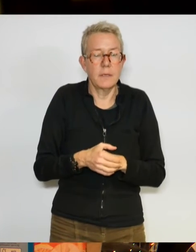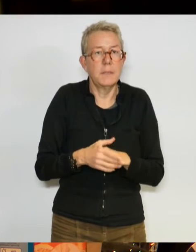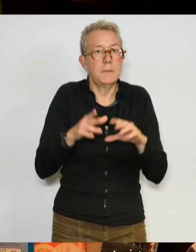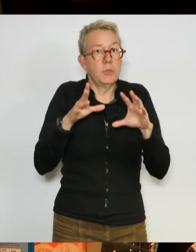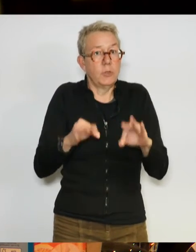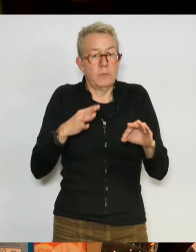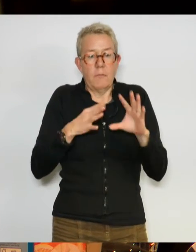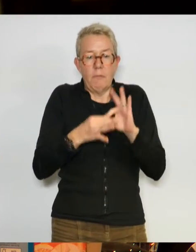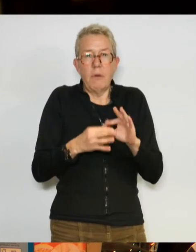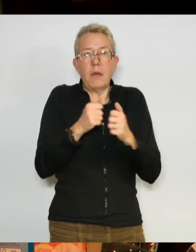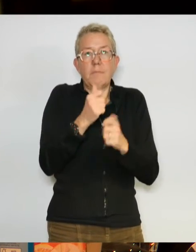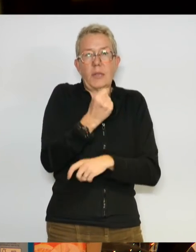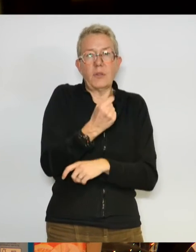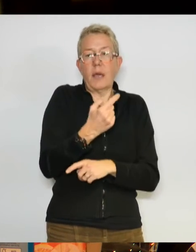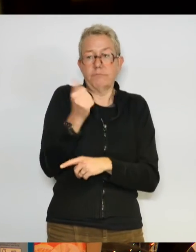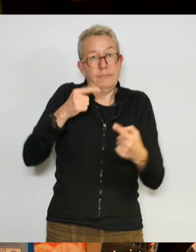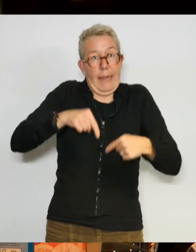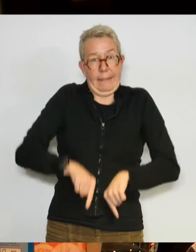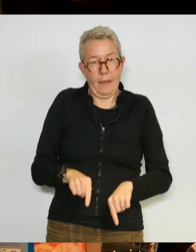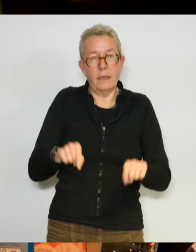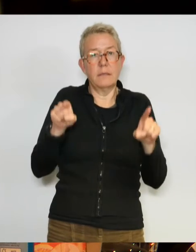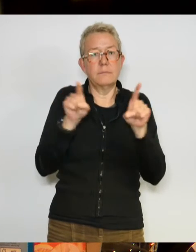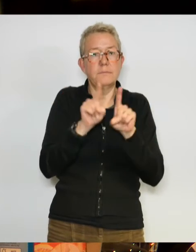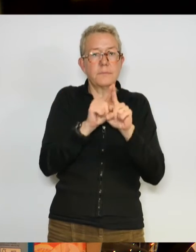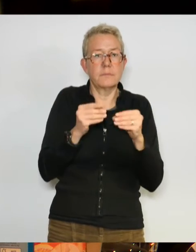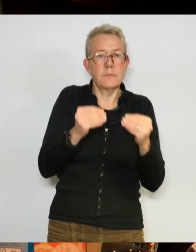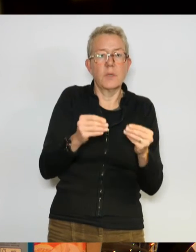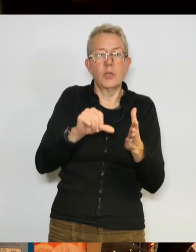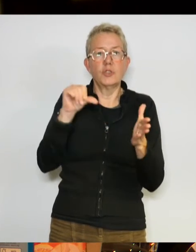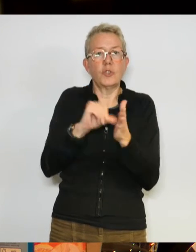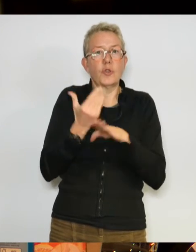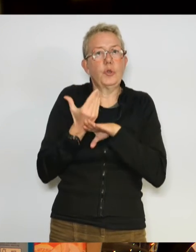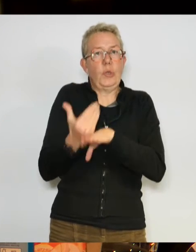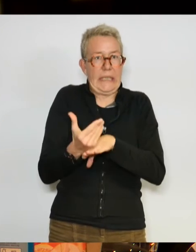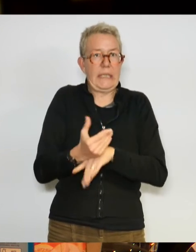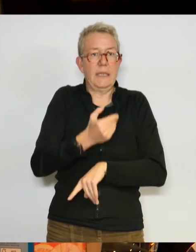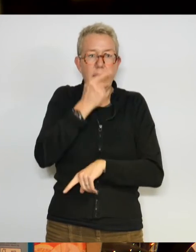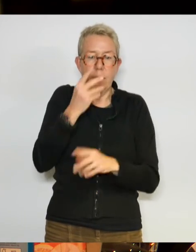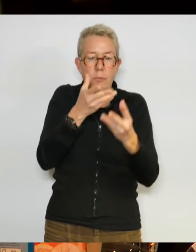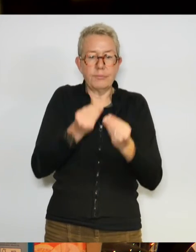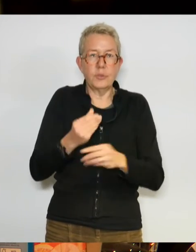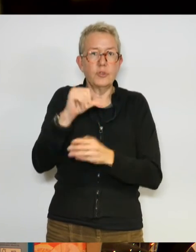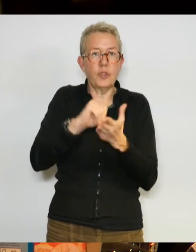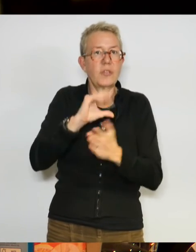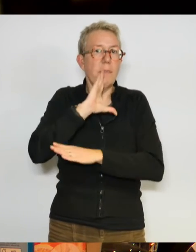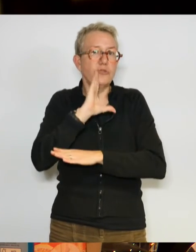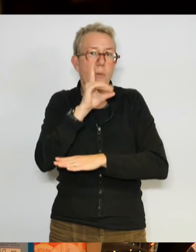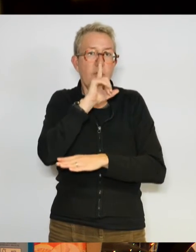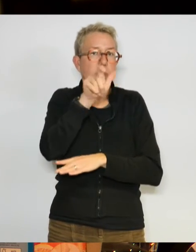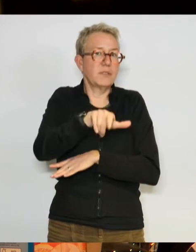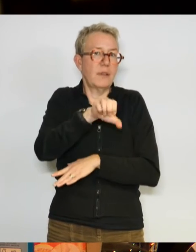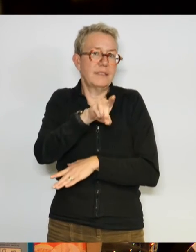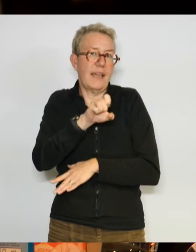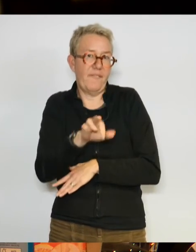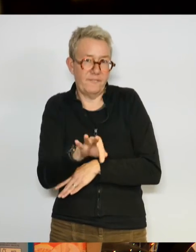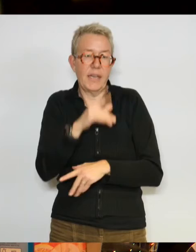nos partenaires et surtout en premier lieu l'État, nous avons également mis à disposition le centre nautique afin de pouvoir y recevoir un centre d'hébergement pour les sans-abri qui seraient